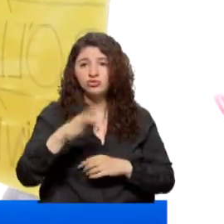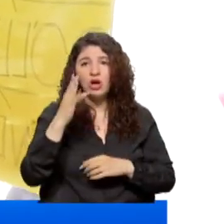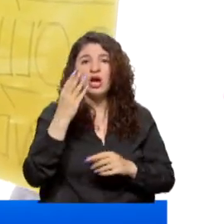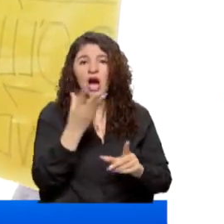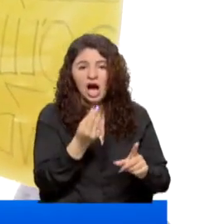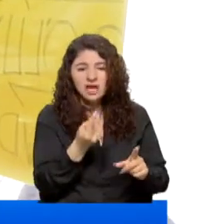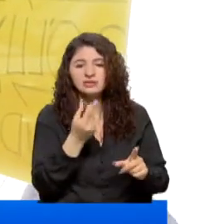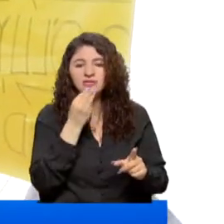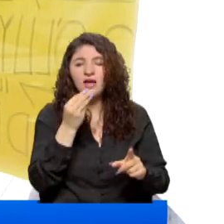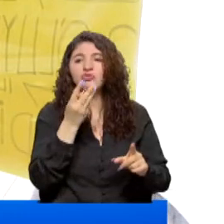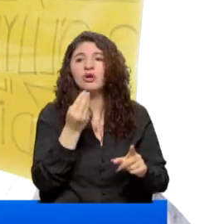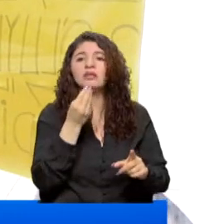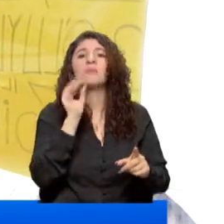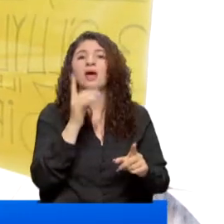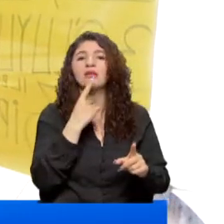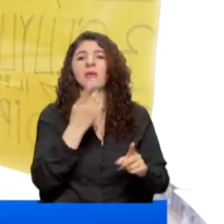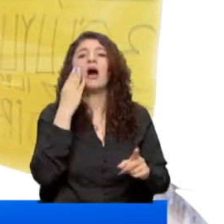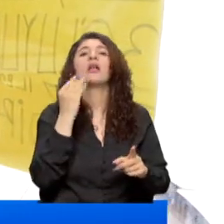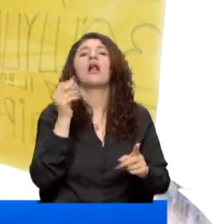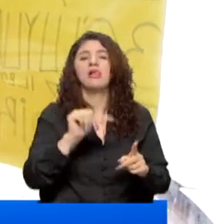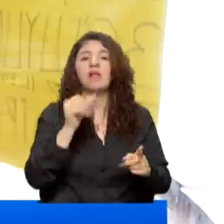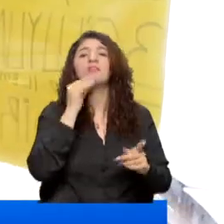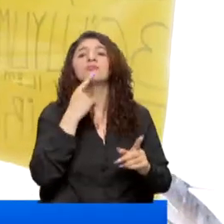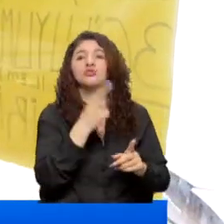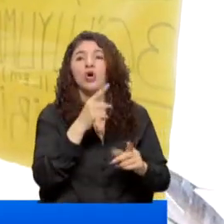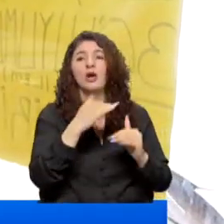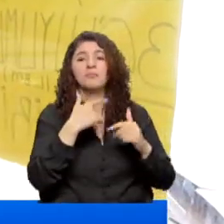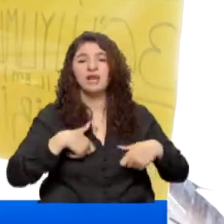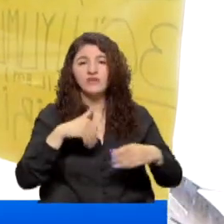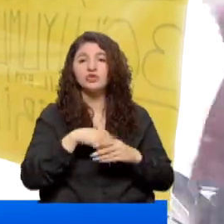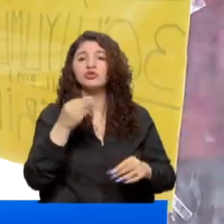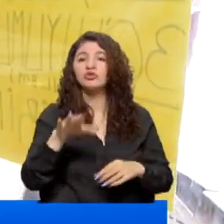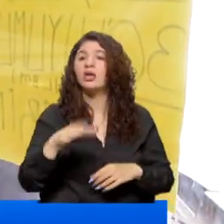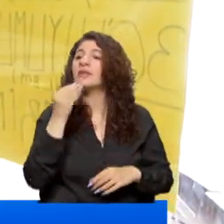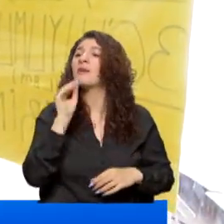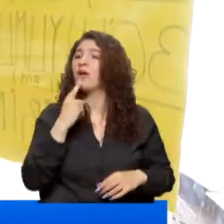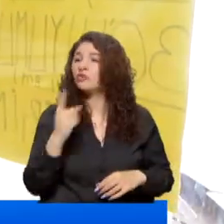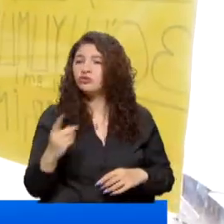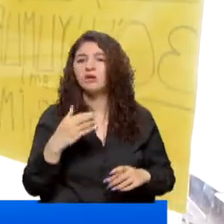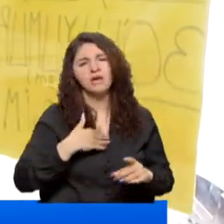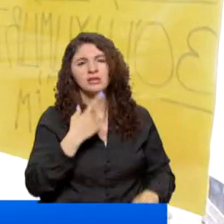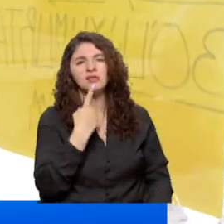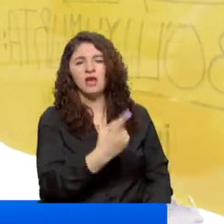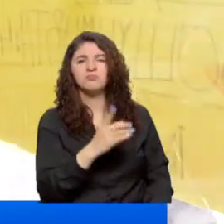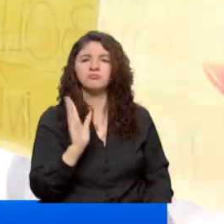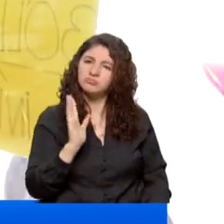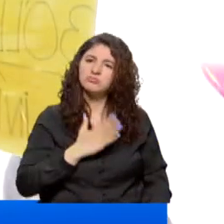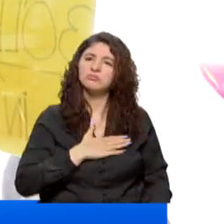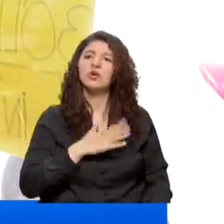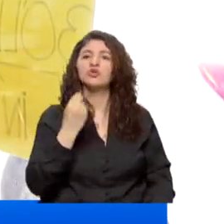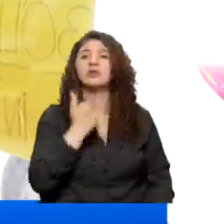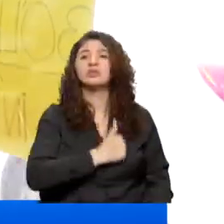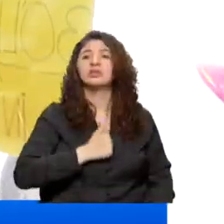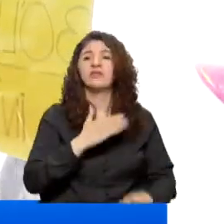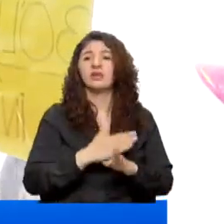çok yemeğine koyuyorsun yemeğimi diyeceksin eğer o milletvekilleri çocuklarını yeme diyorsa Bizler de yeme diyelim